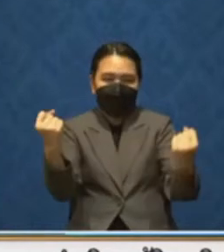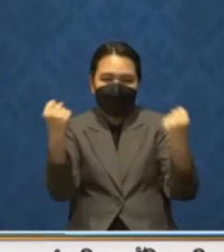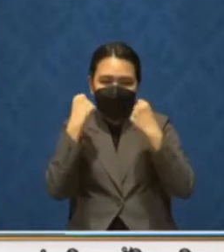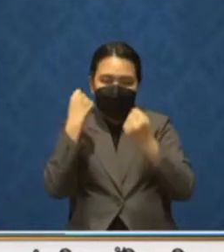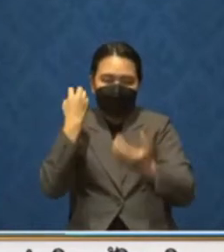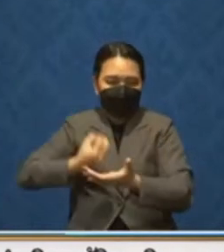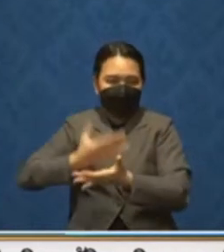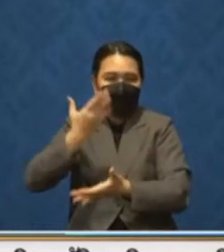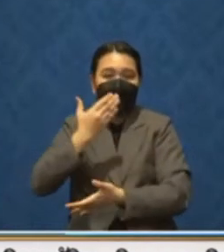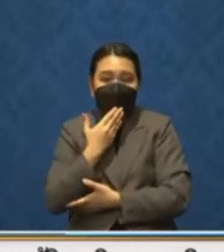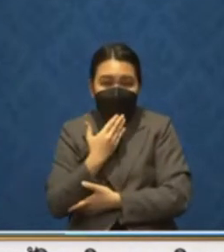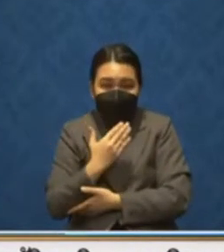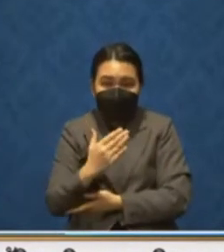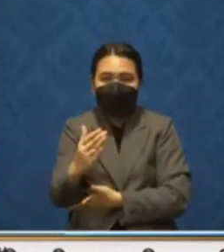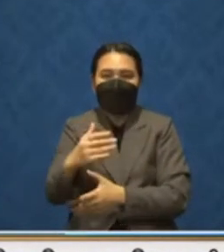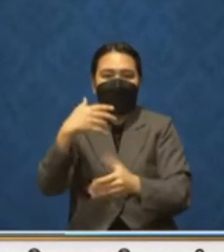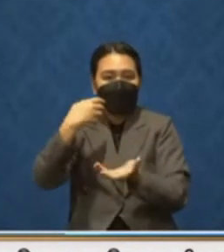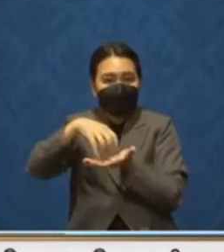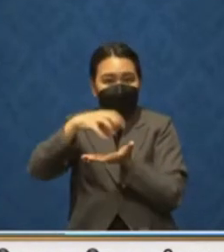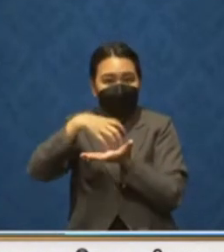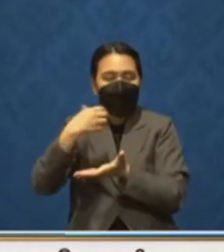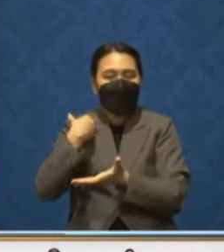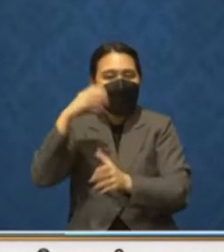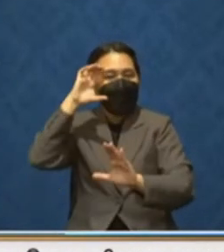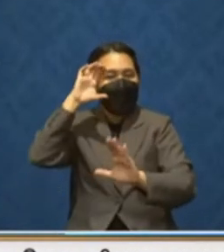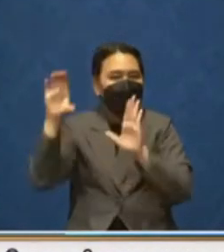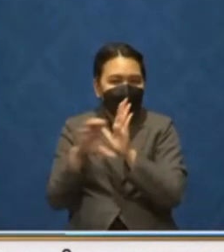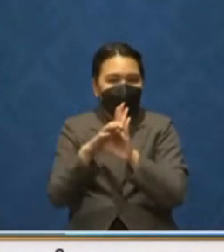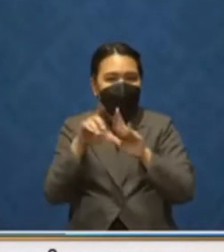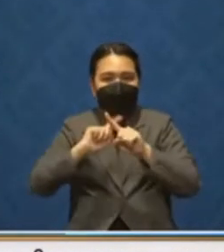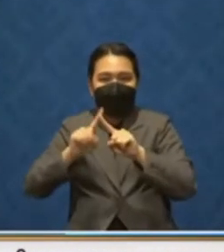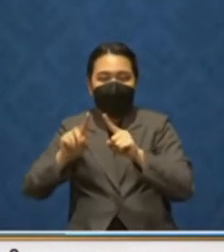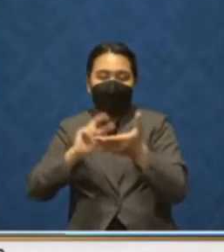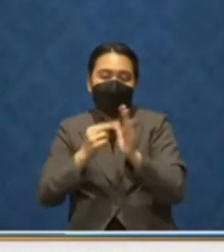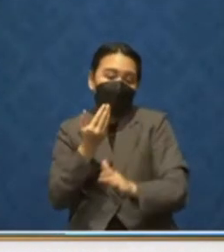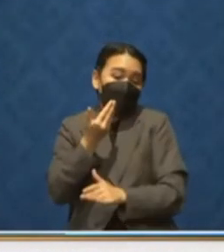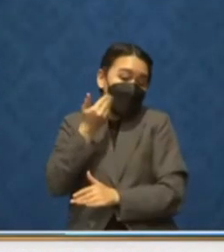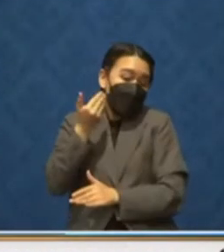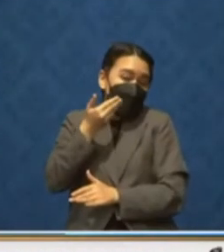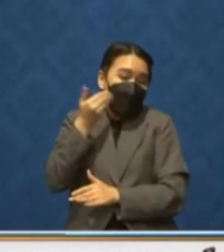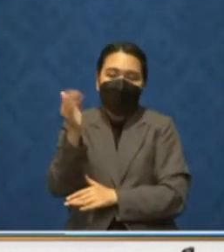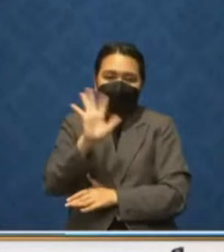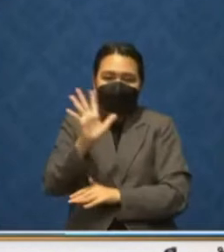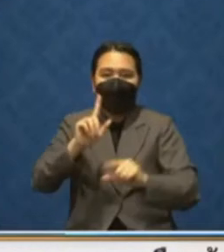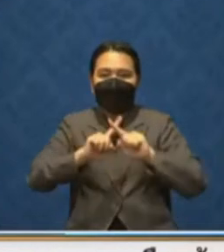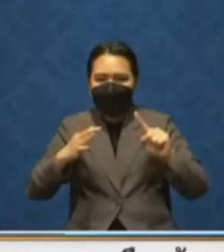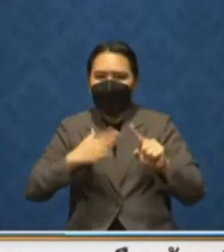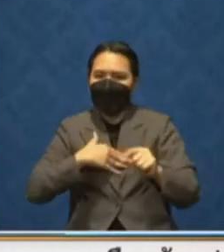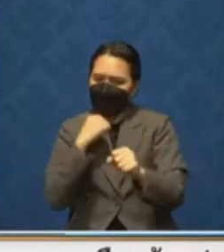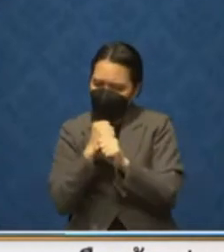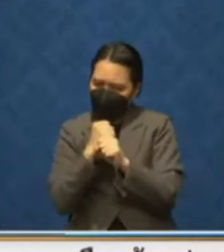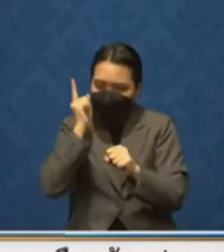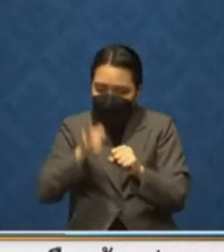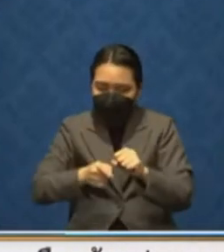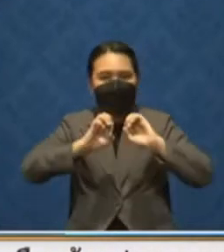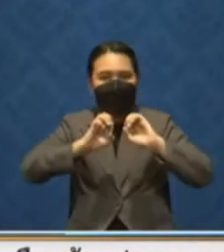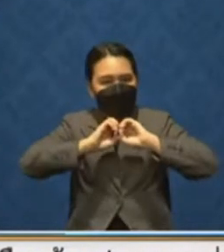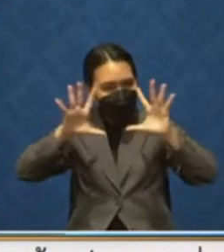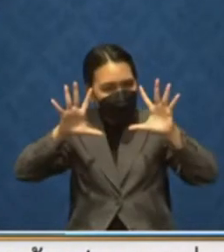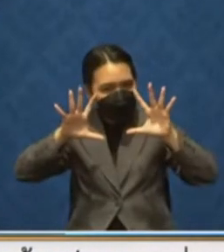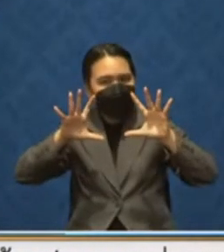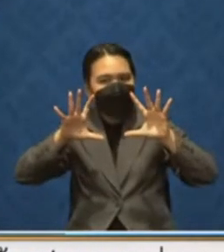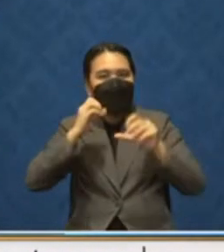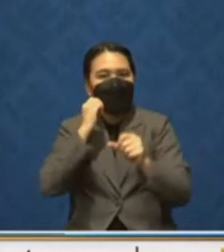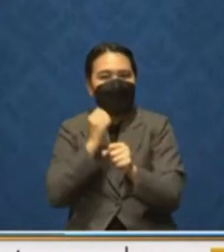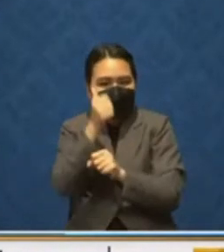ภาพนะครับซึ่งอาจจะกล่าวว่าเป็นภาพผลงานไม่ได้ป่ะคุยโม้โอ้อวดกันเป็นสิ่งที่เป็นรูปประธรรมแล้วจะต้องได้แล้วนะครับ